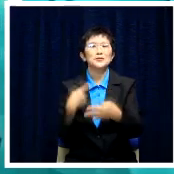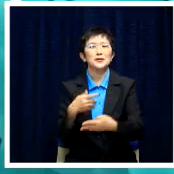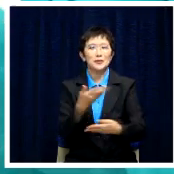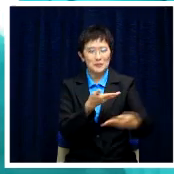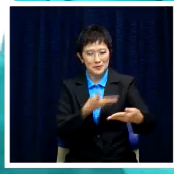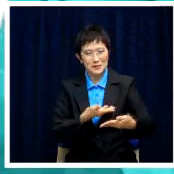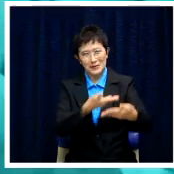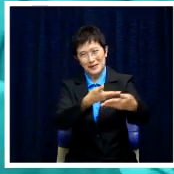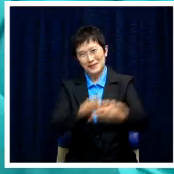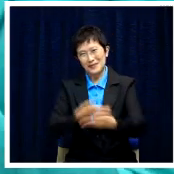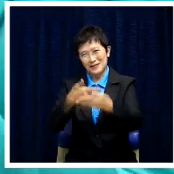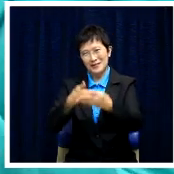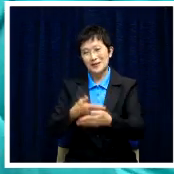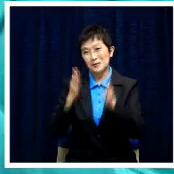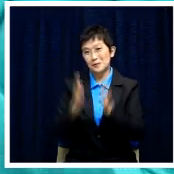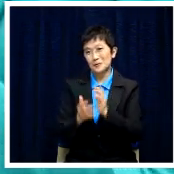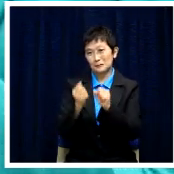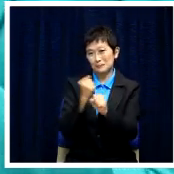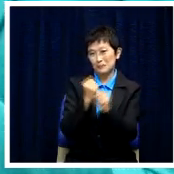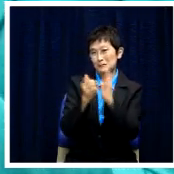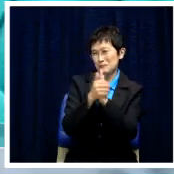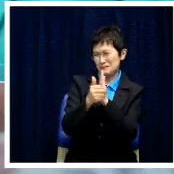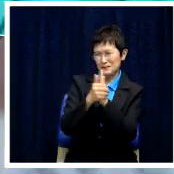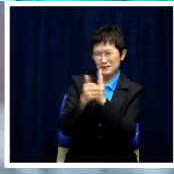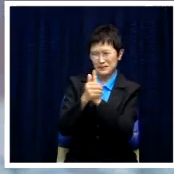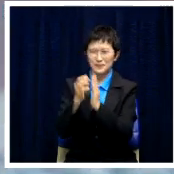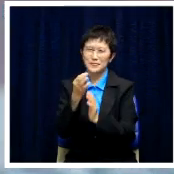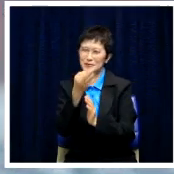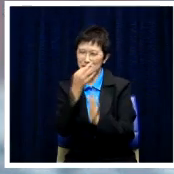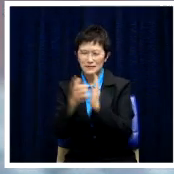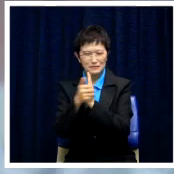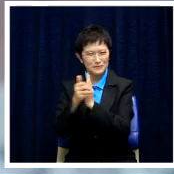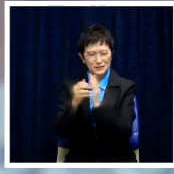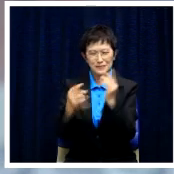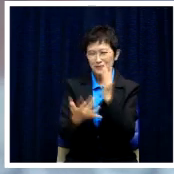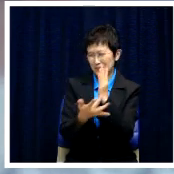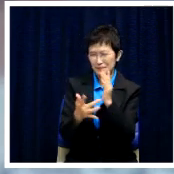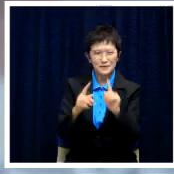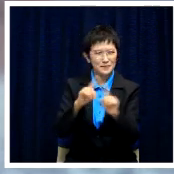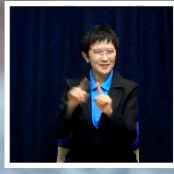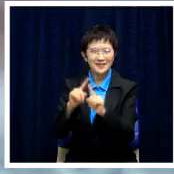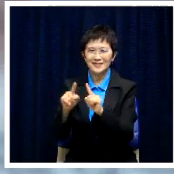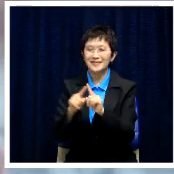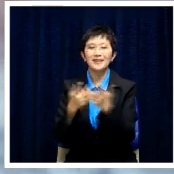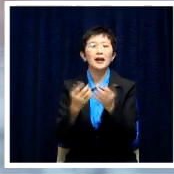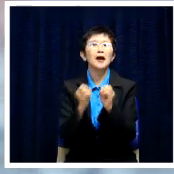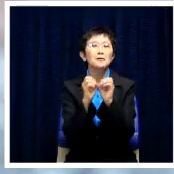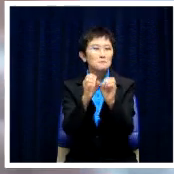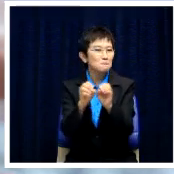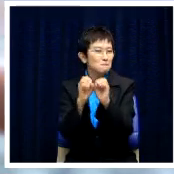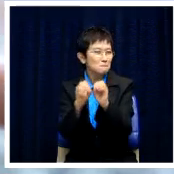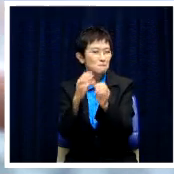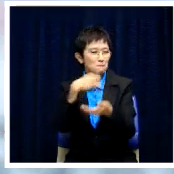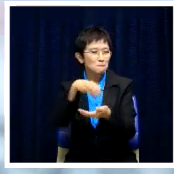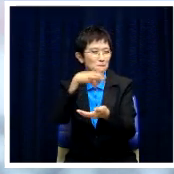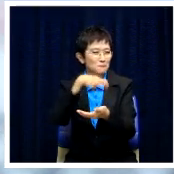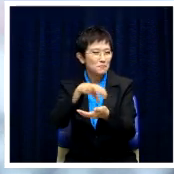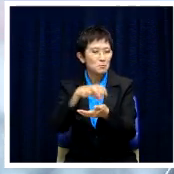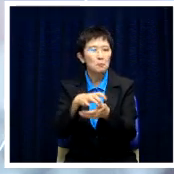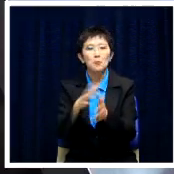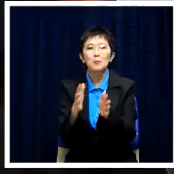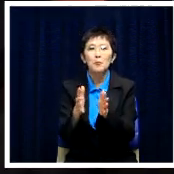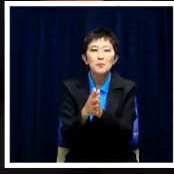การและบุคคลที่เกี่ยวข้องรวมทั้งแนะนำการเลือกใช้สื่อดิจิทัลการสร้างเนื้อหาเพื่อโฆษณาและประช